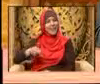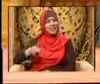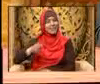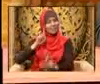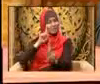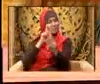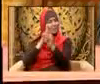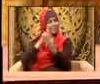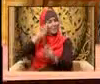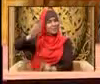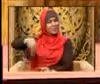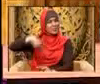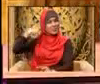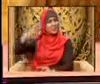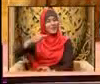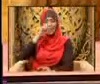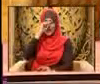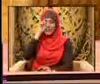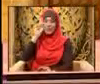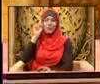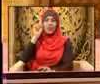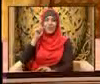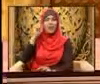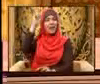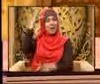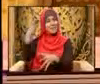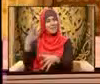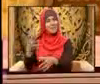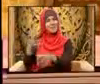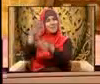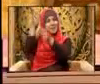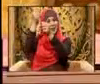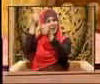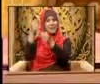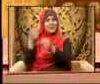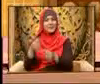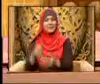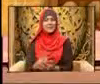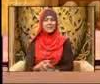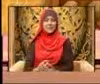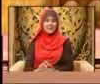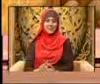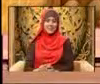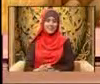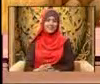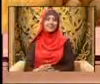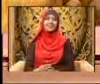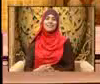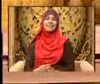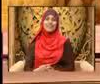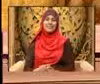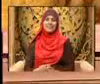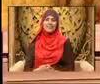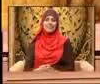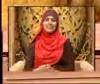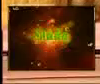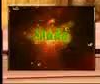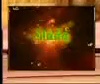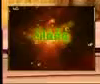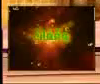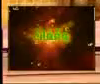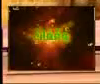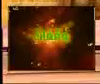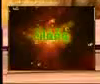تضيع ودائعه، والسلام عليكم ورحمة الله تعالى وبركاته.